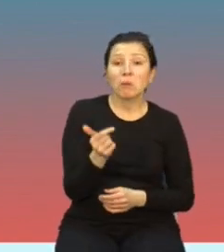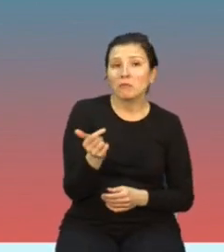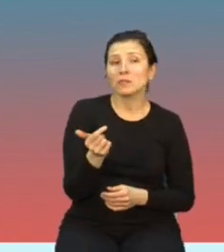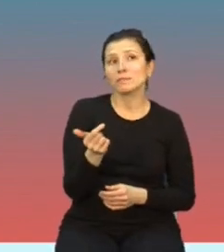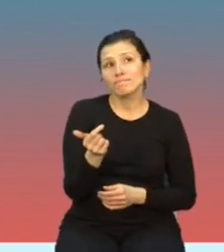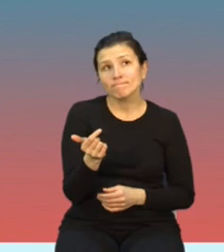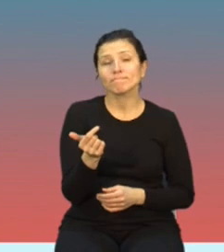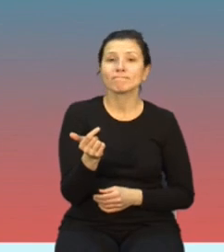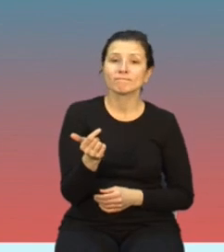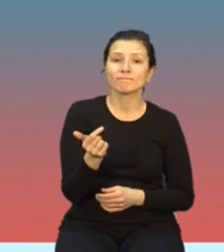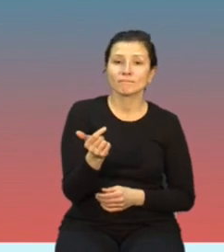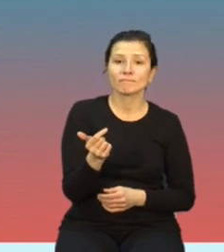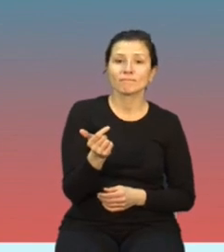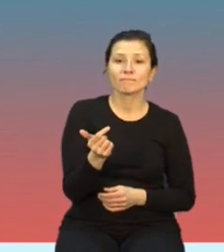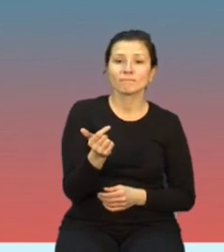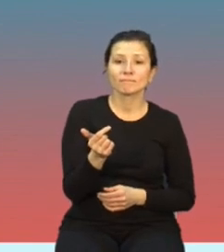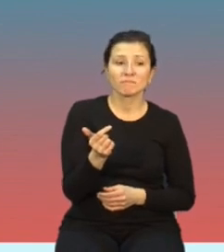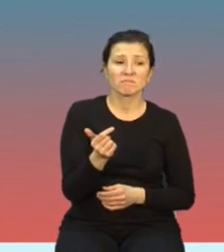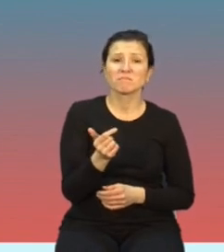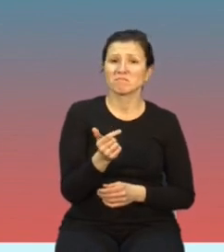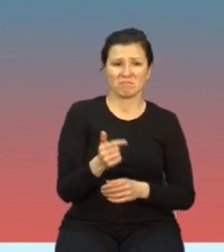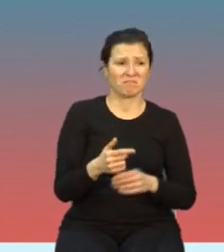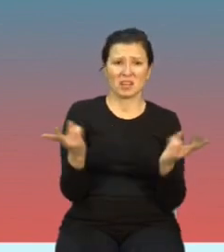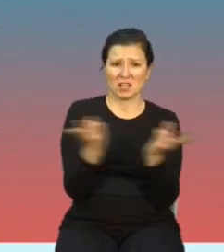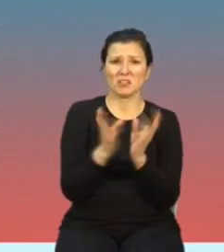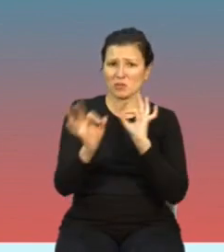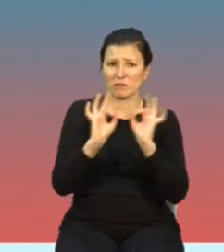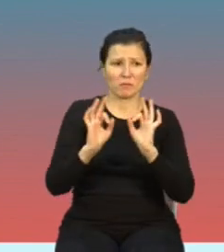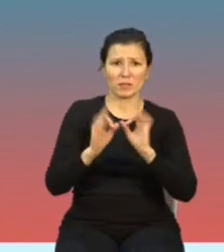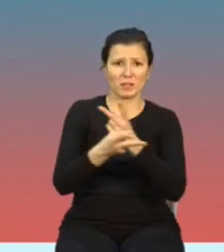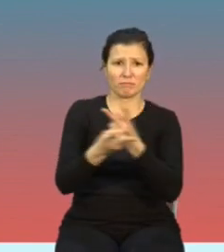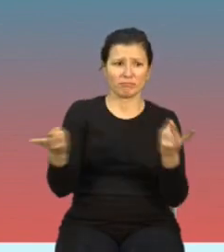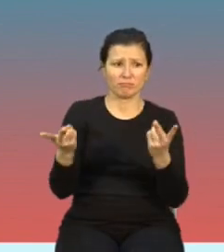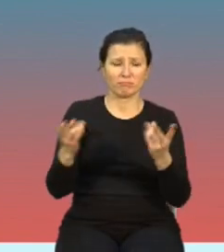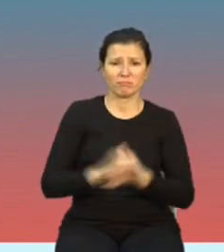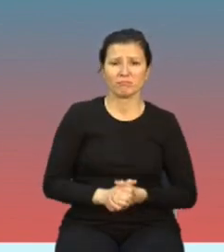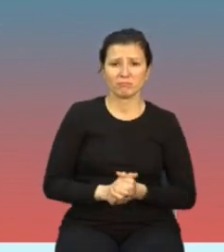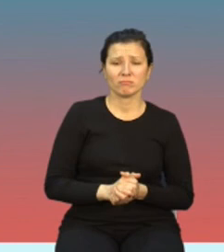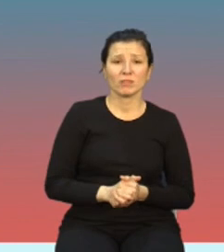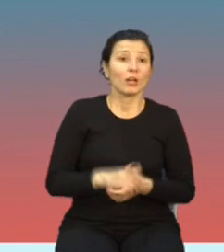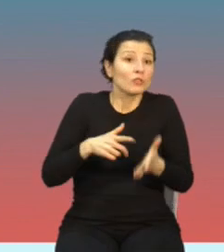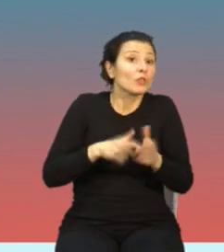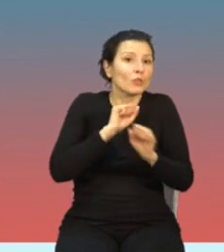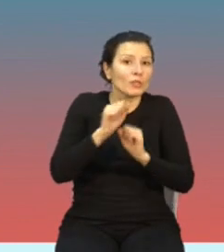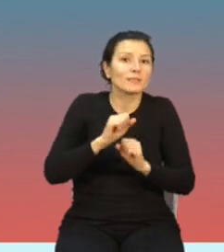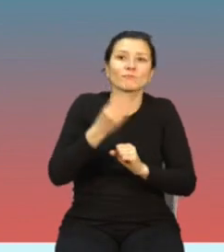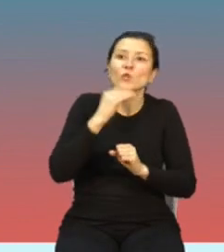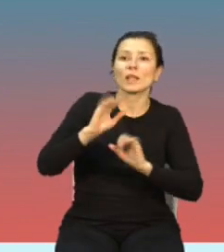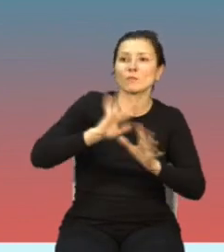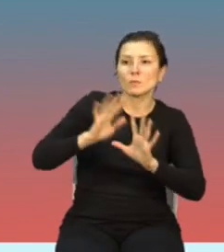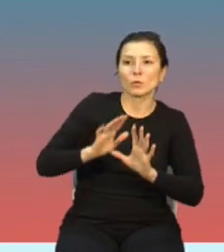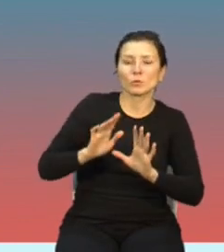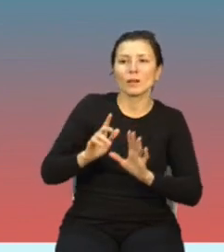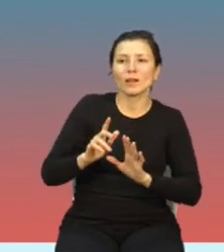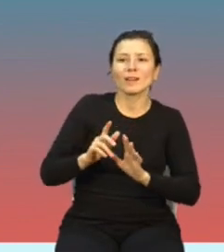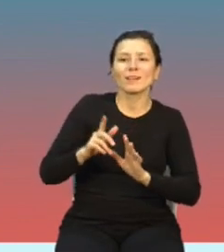jednak rozpowszechniać spójne informacje. Czy to jest najlepszy sposób na sceptyków? Nie wiem.